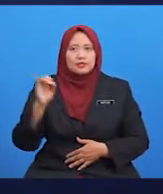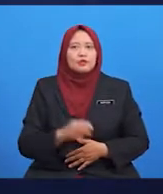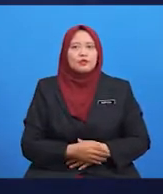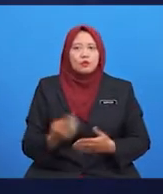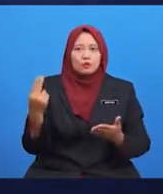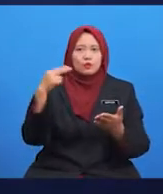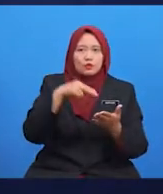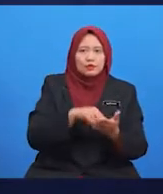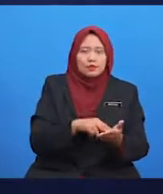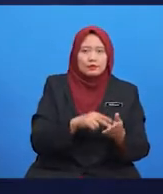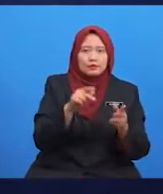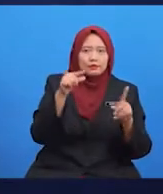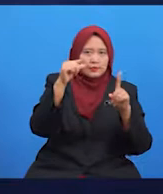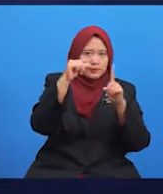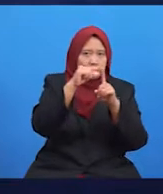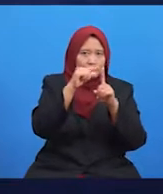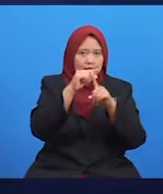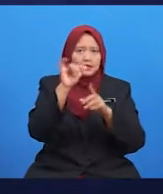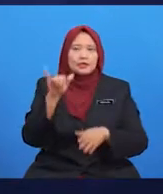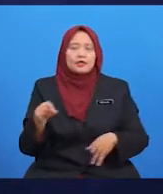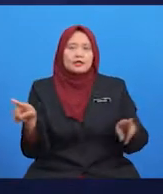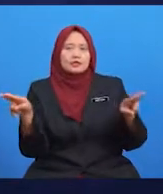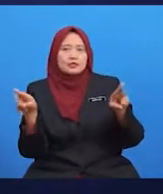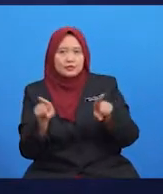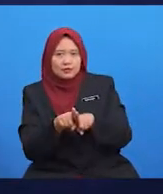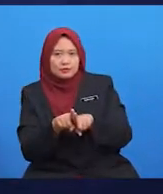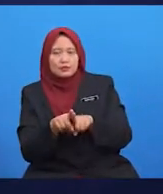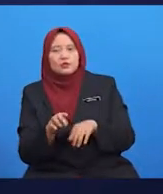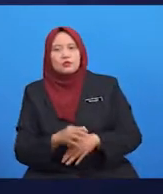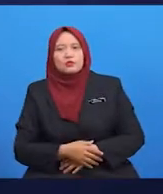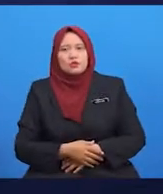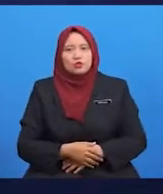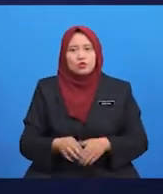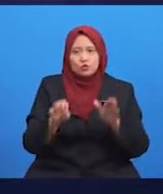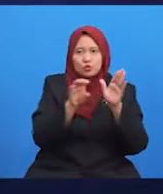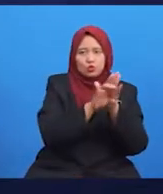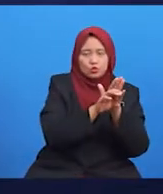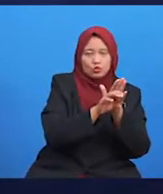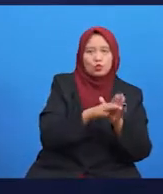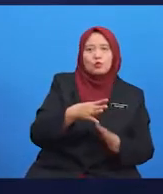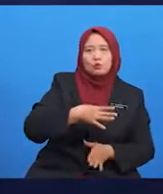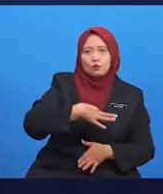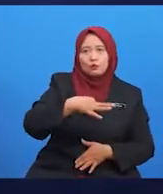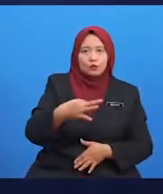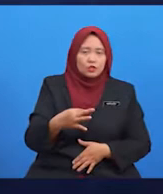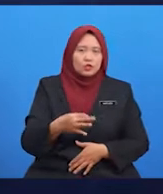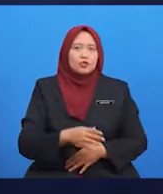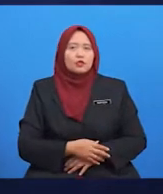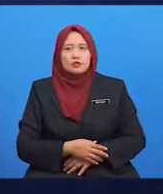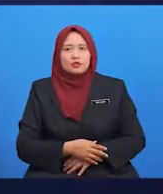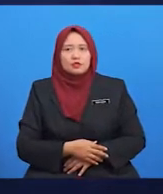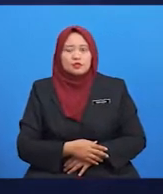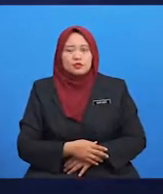Contoh perkataan putih pada rangkap 1, baris keempat,